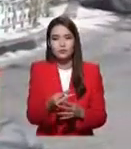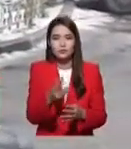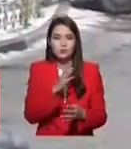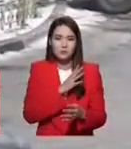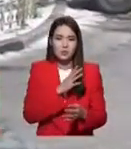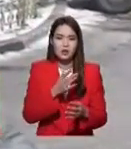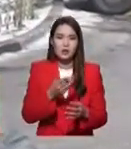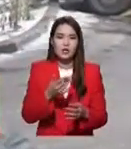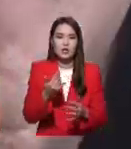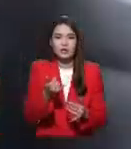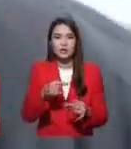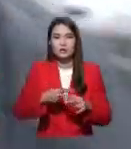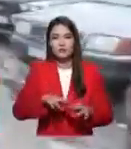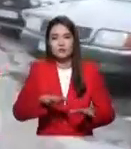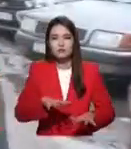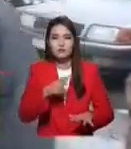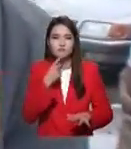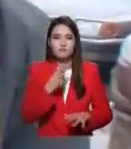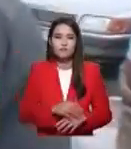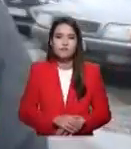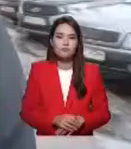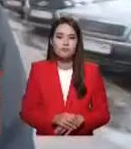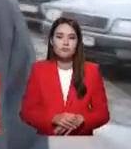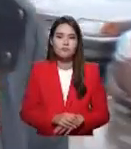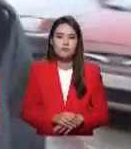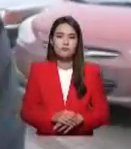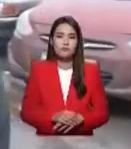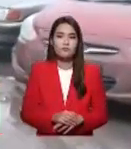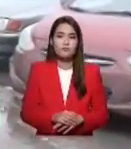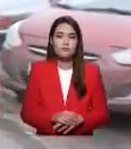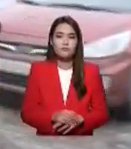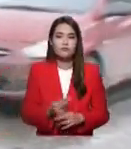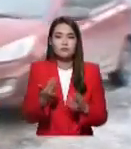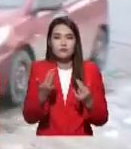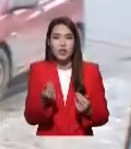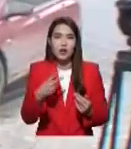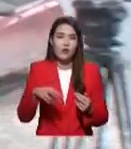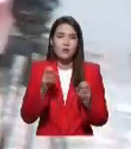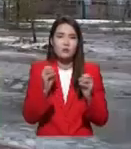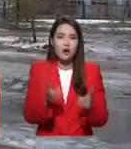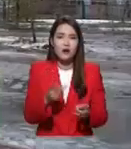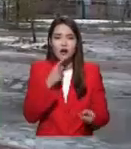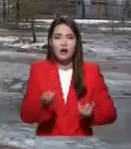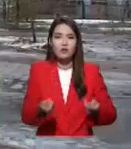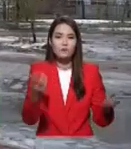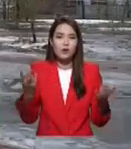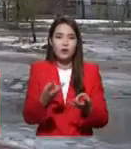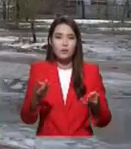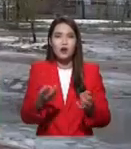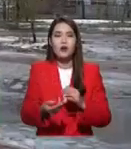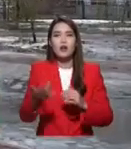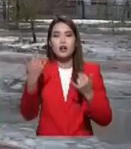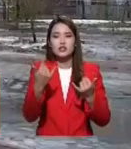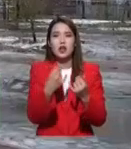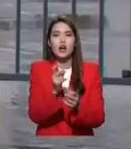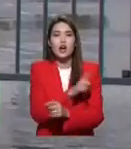Амнандай жер вообще қатты. Скользко, ничего не упал, пока не упал. Ну упаду, если где-то. Скользко сильно. Таңнан бері